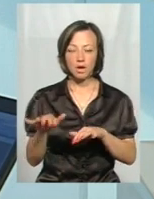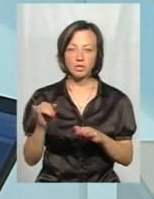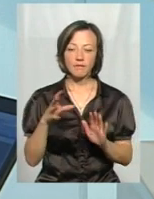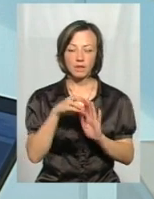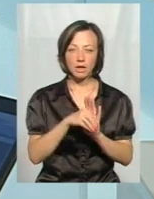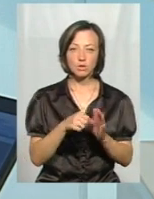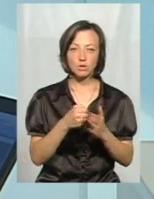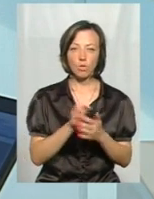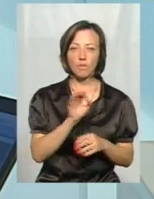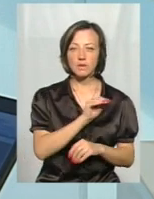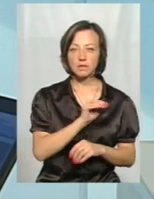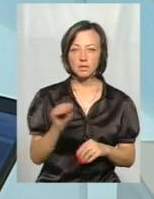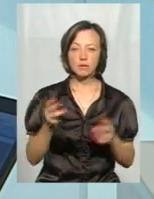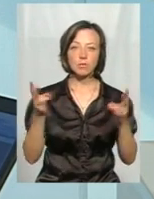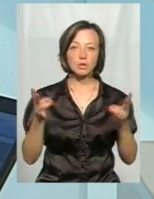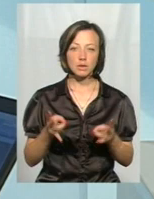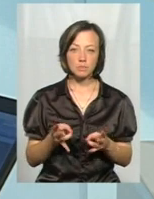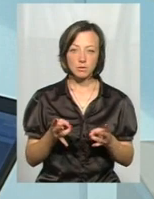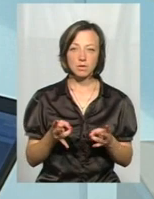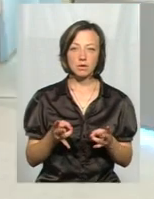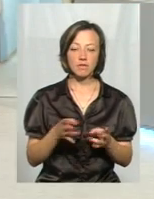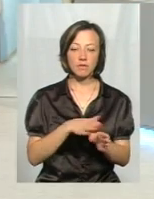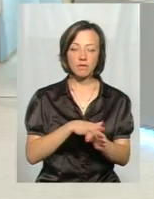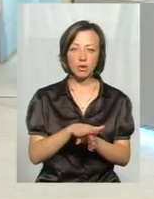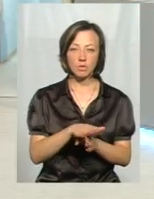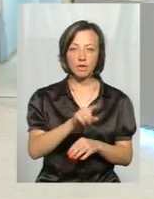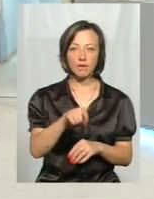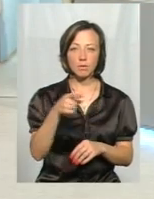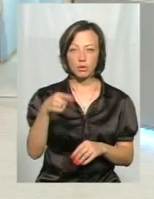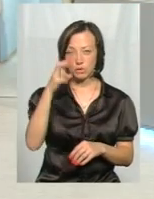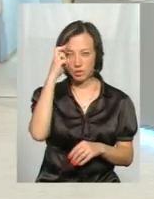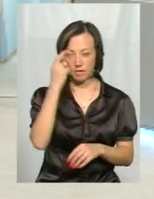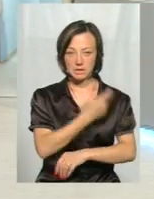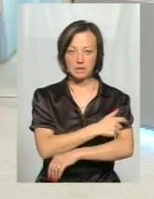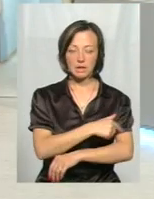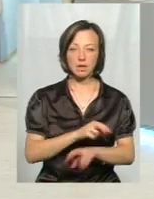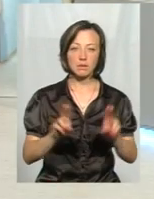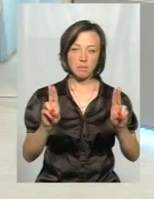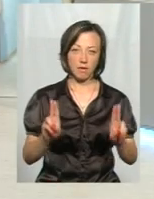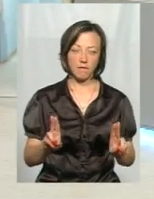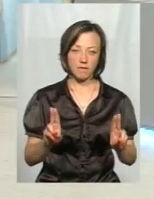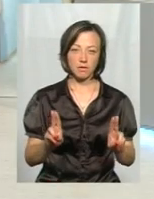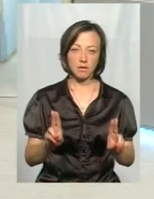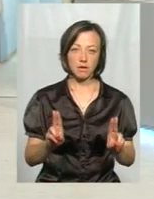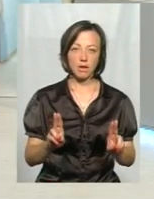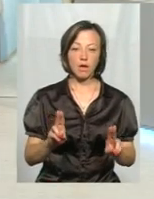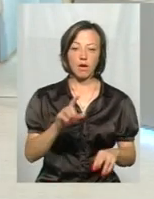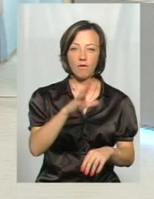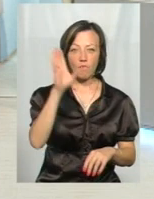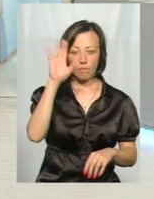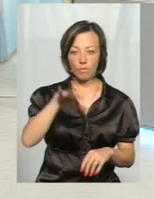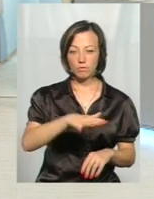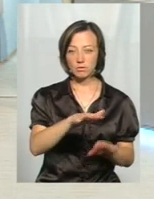віднести його до офіційних, потрібно витримати вимоги державних санітарних правил. Тобто плесо і